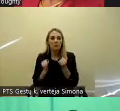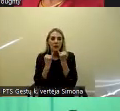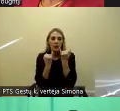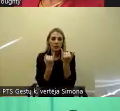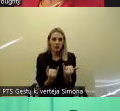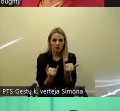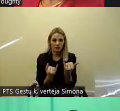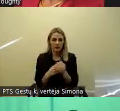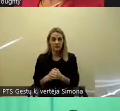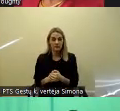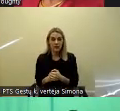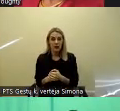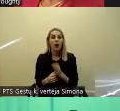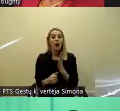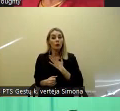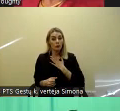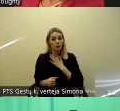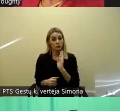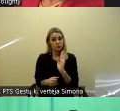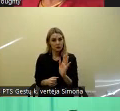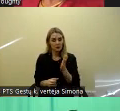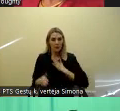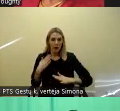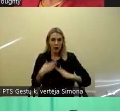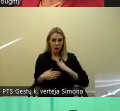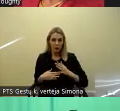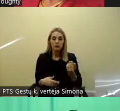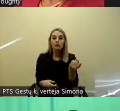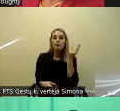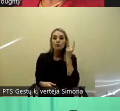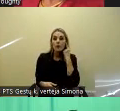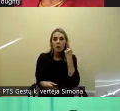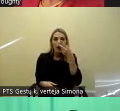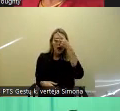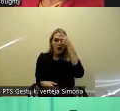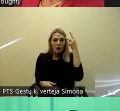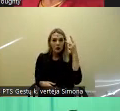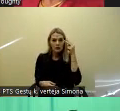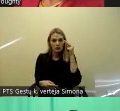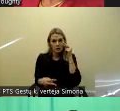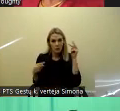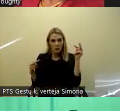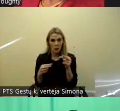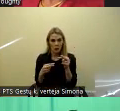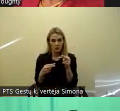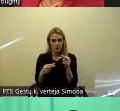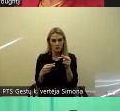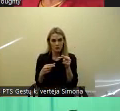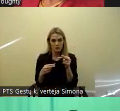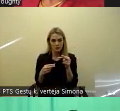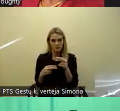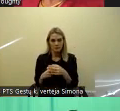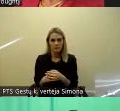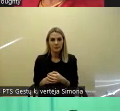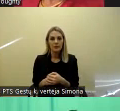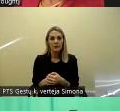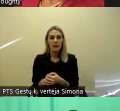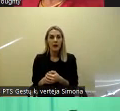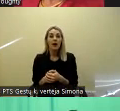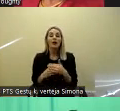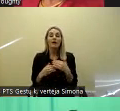labai malonu išgirsti lietuvišką požiūrį į šias temas. Taigi, mes